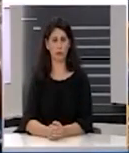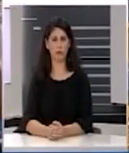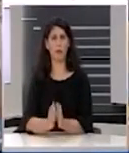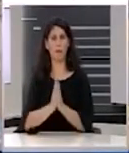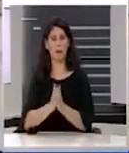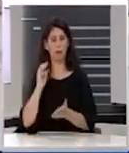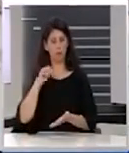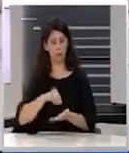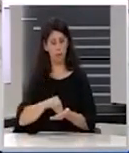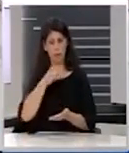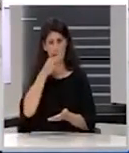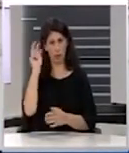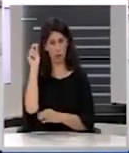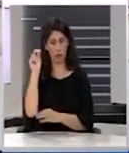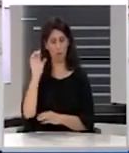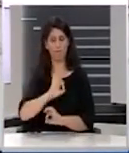Διαβεβαιώνω στην τιμή και τη συνείδησή μου